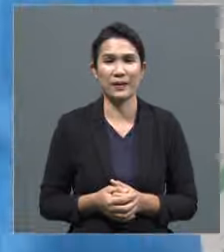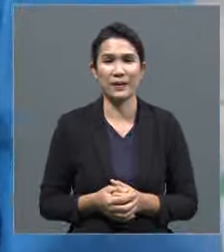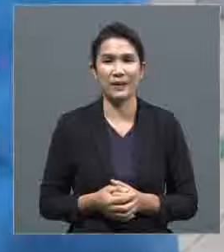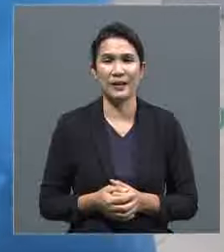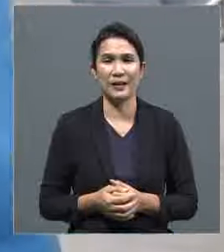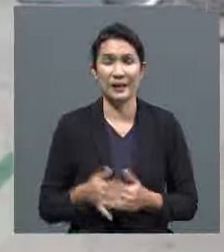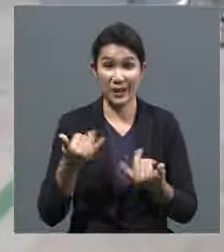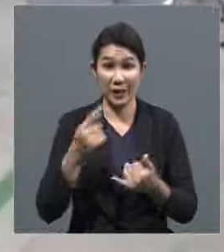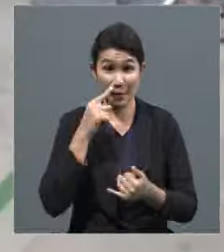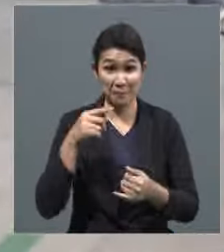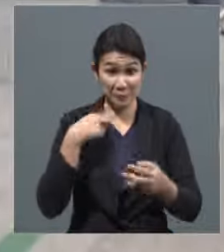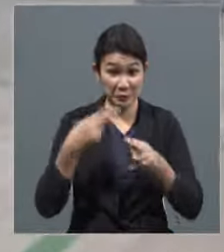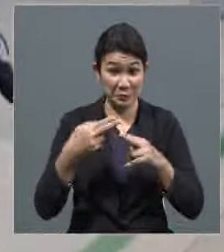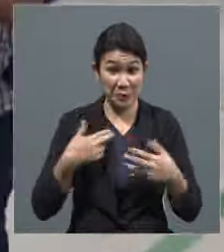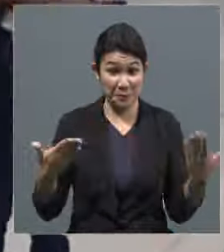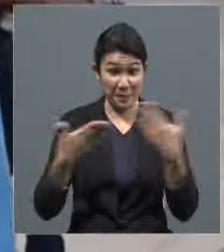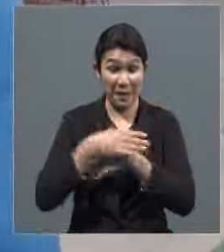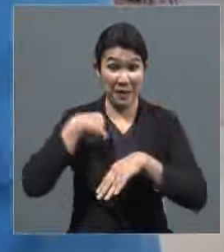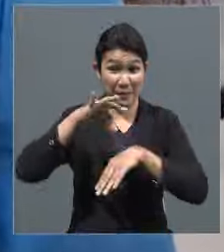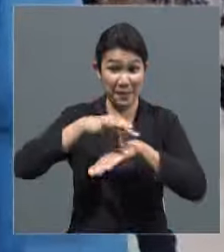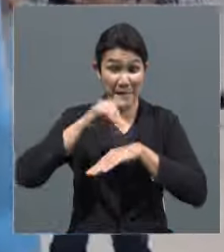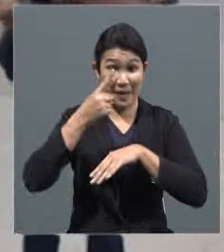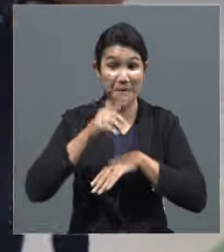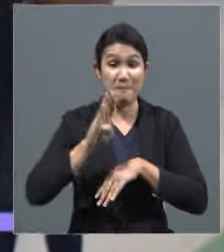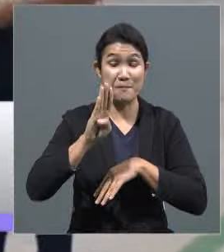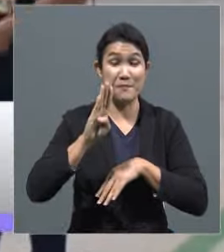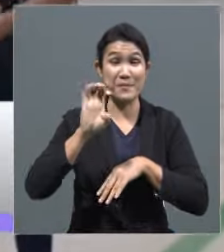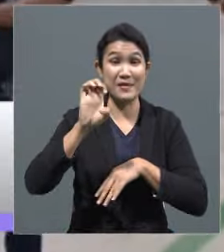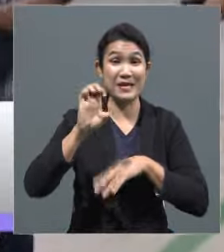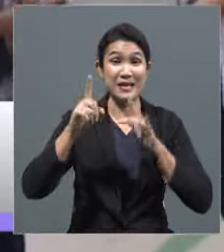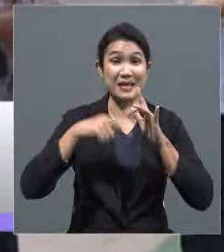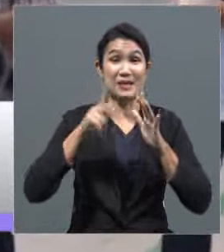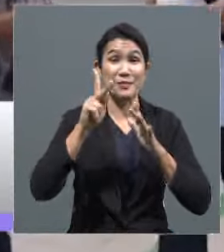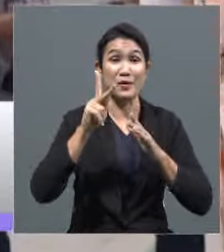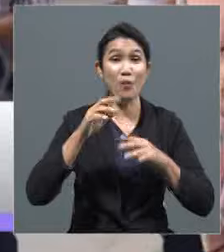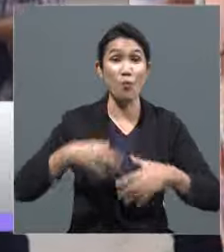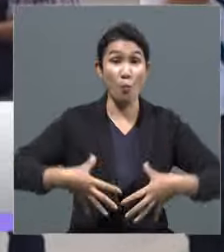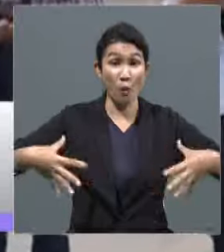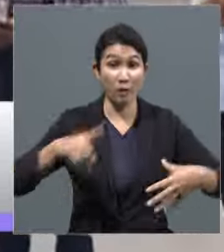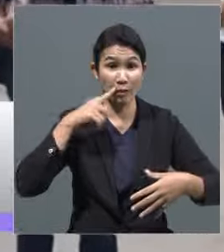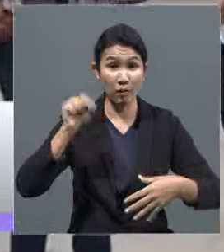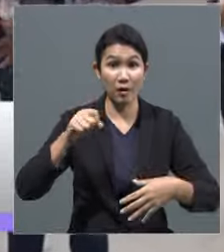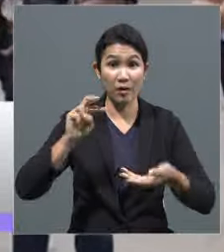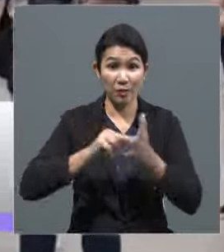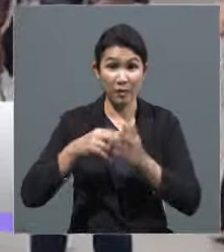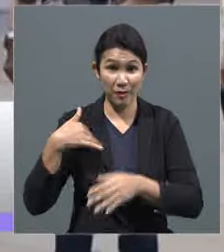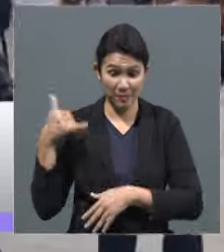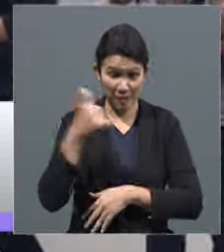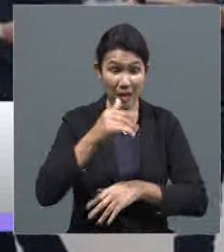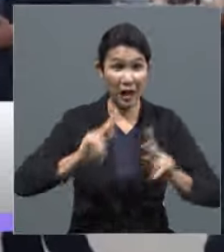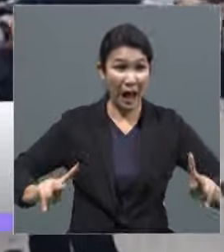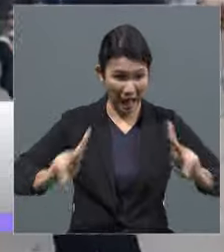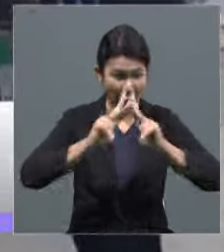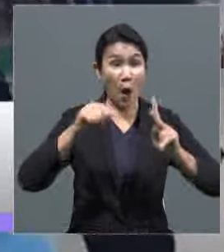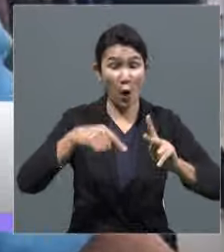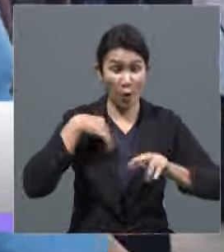วันนี้จะเป็นบิ๊กอ้วนนะครับ มันที่เดินไปกับตัวกะลาโหม ก็เมื่อคืนทุกคนถามว่ามากะลาโหมเลยบอกว่าเช้าเนี้ยมากะลาโห